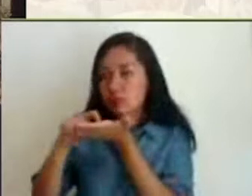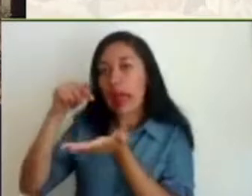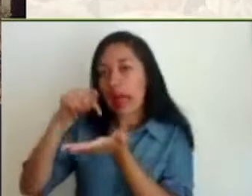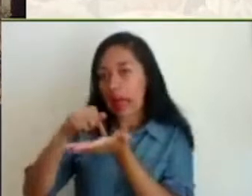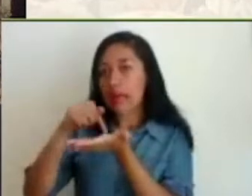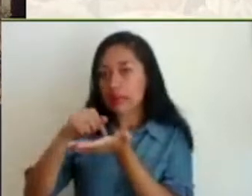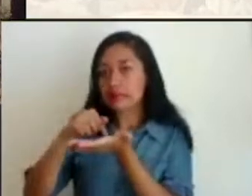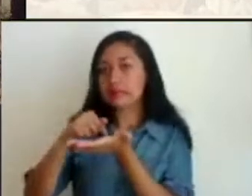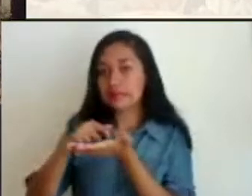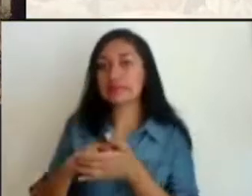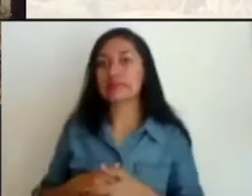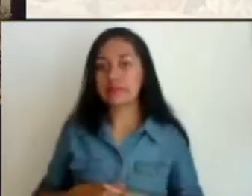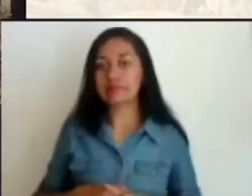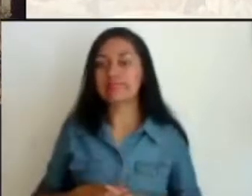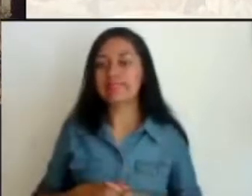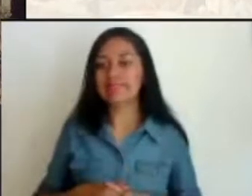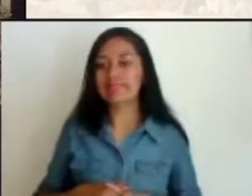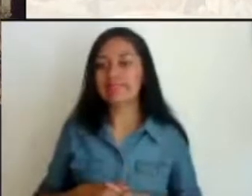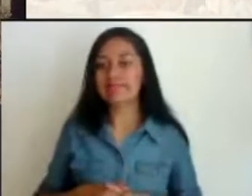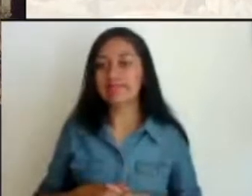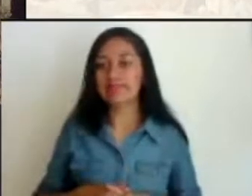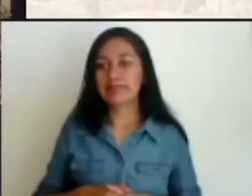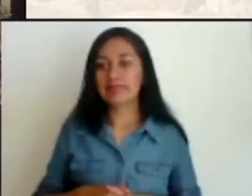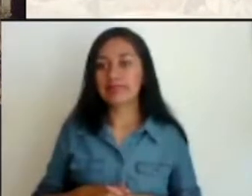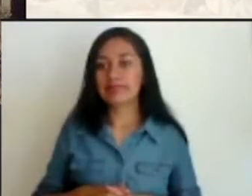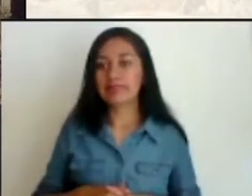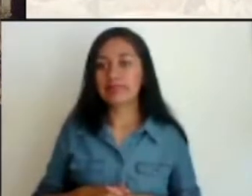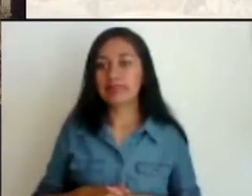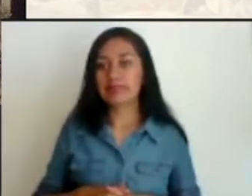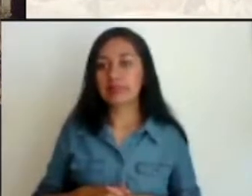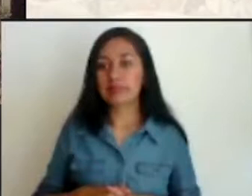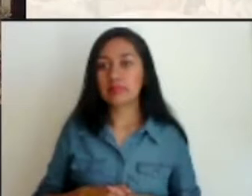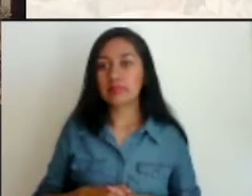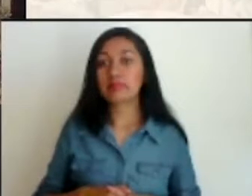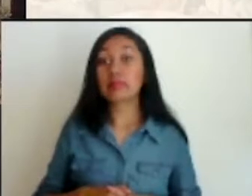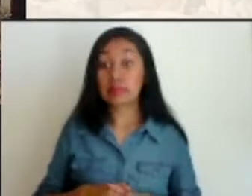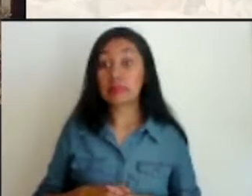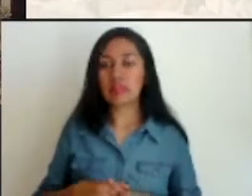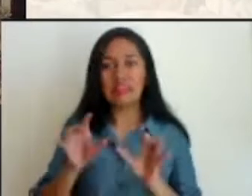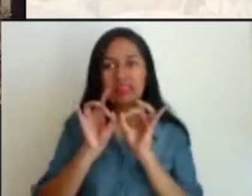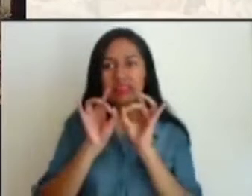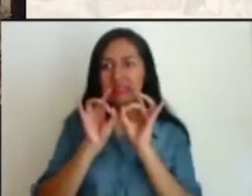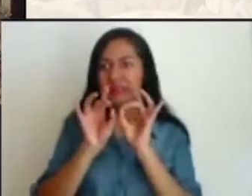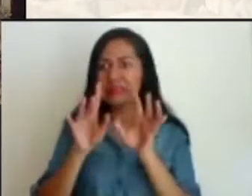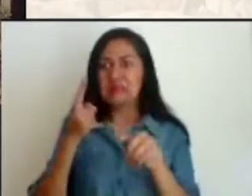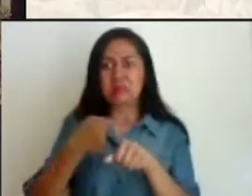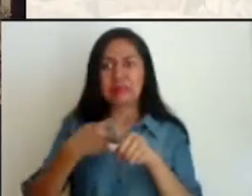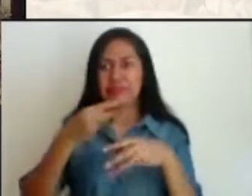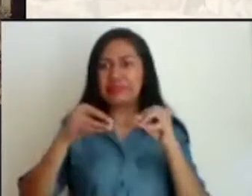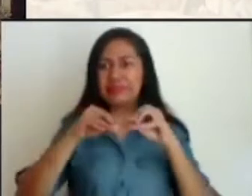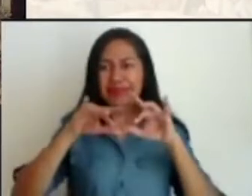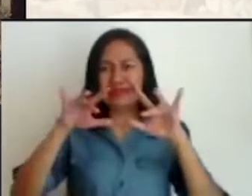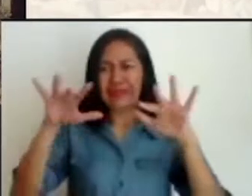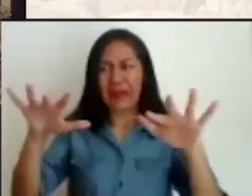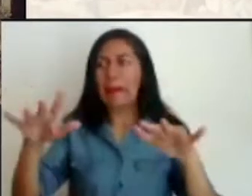mortalidad... La peste mató. Prego. Sí, la peste mató por igual hombres y